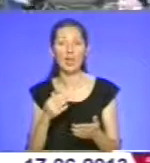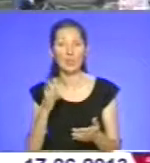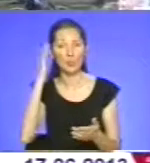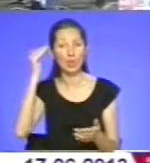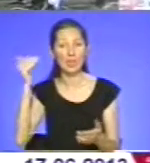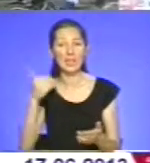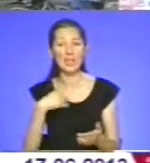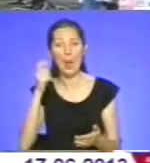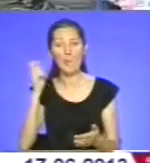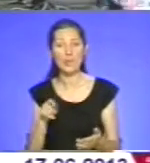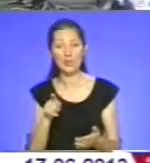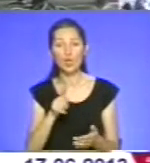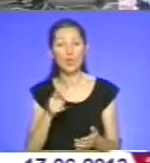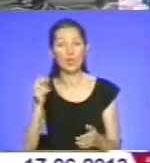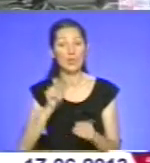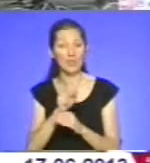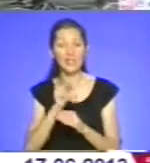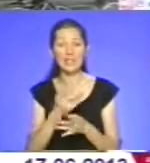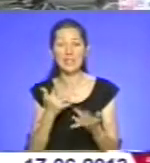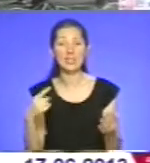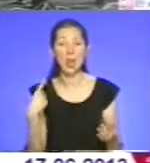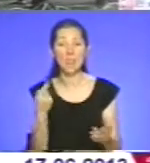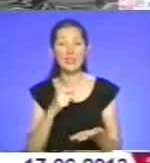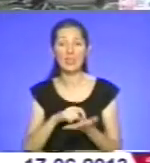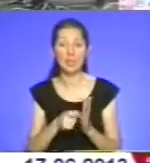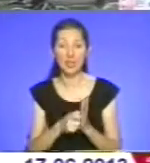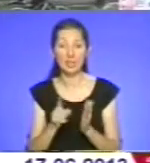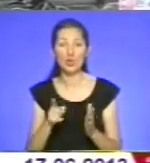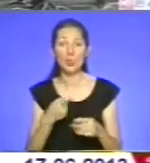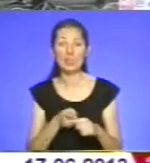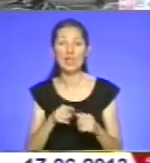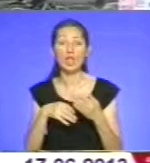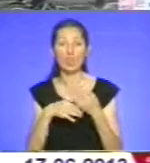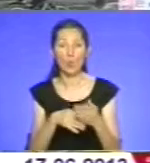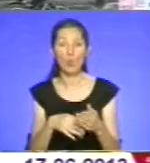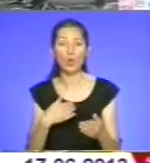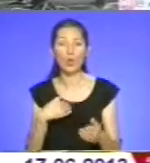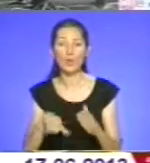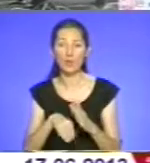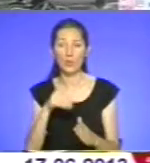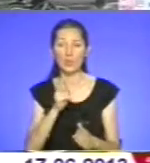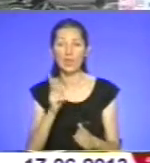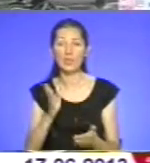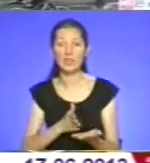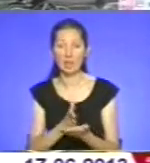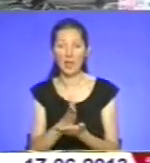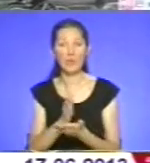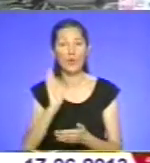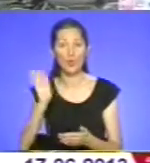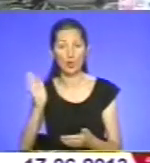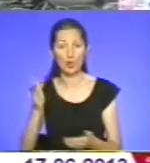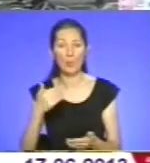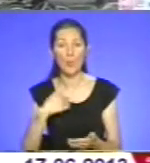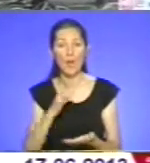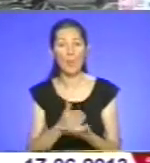сюди, щоб навчитися різних майстер-класів і щоб це допомогло мені вибрати якийсь напрямок в майбутнє. Ми мали